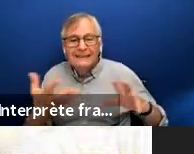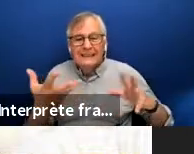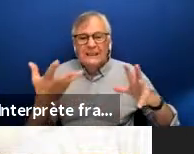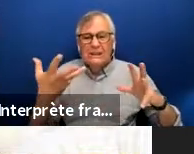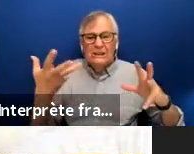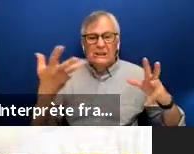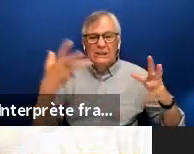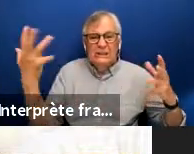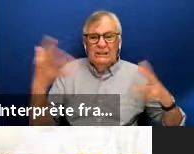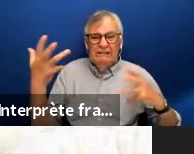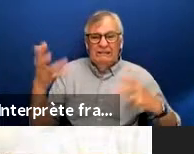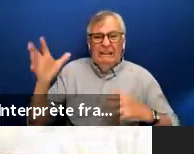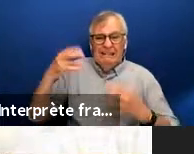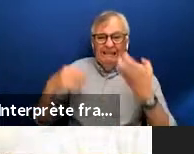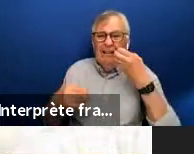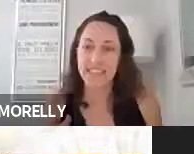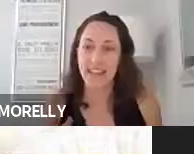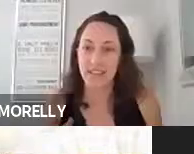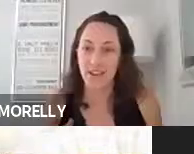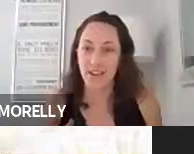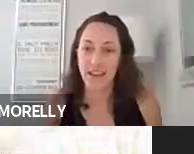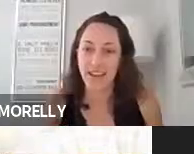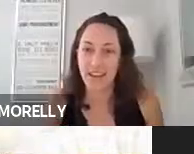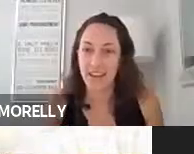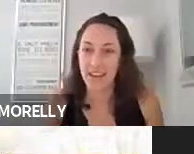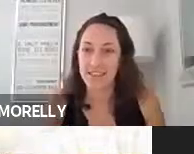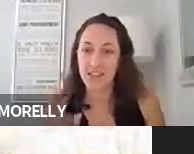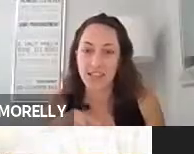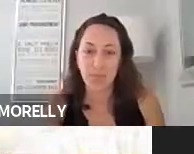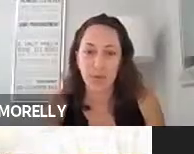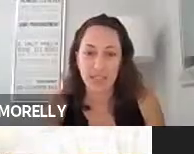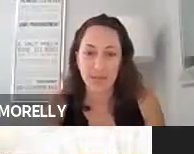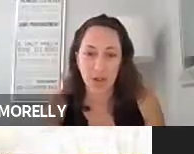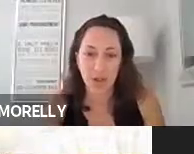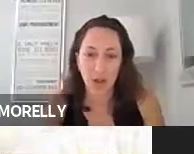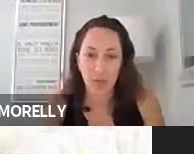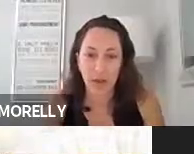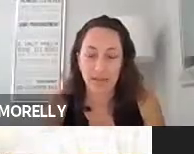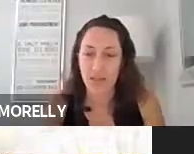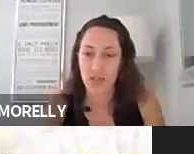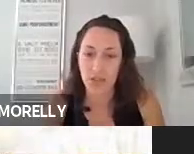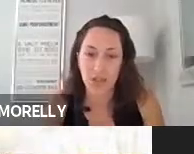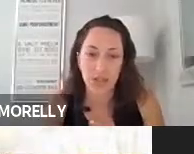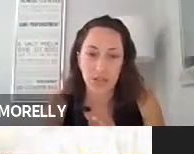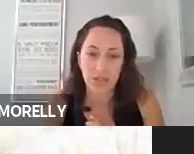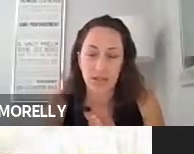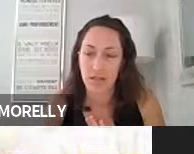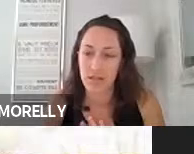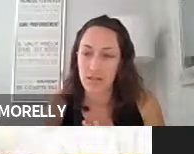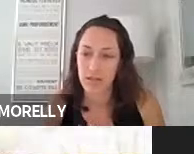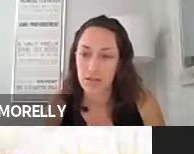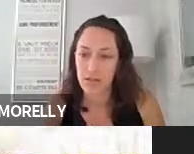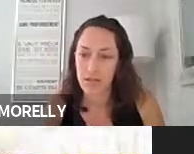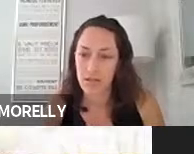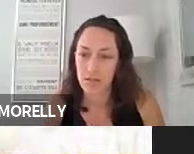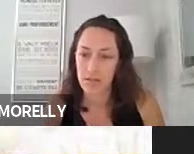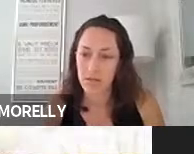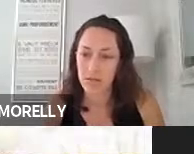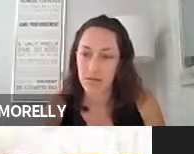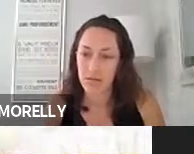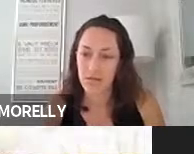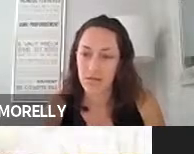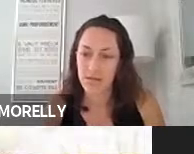changé, j'étais sur mon téléphone, maintenant je suis à l'ordinateur. Est-ce que c'est possible de le repartager?